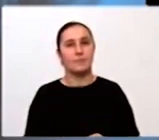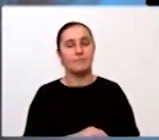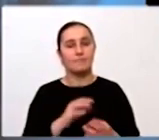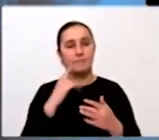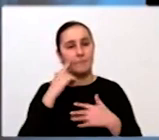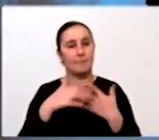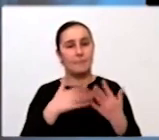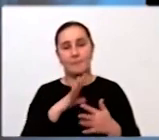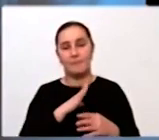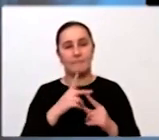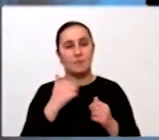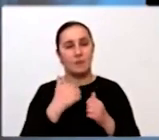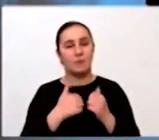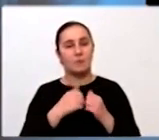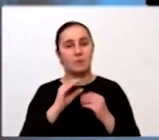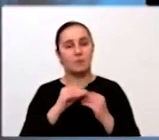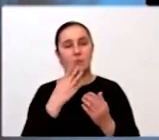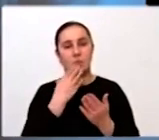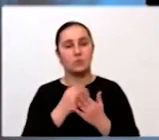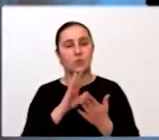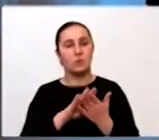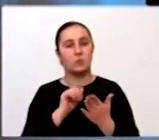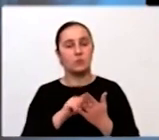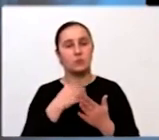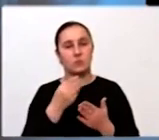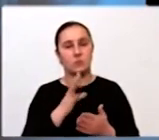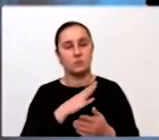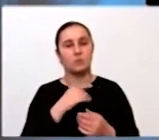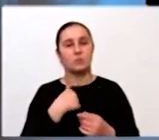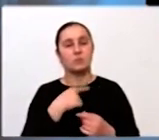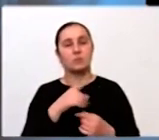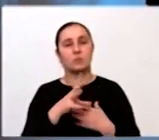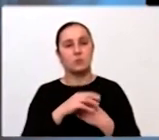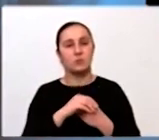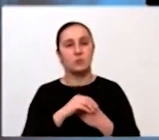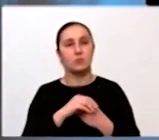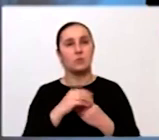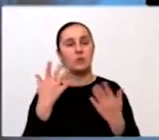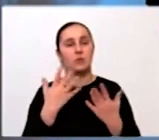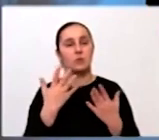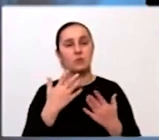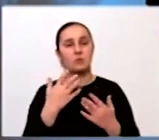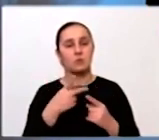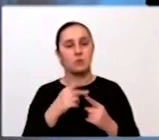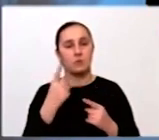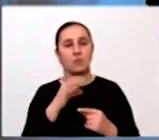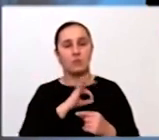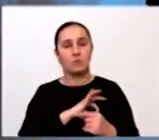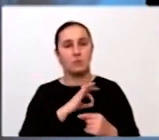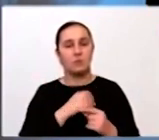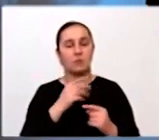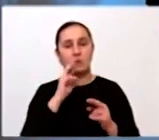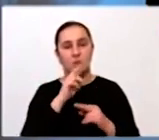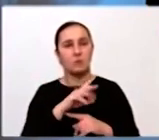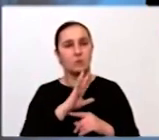Adashib ketmaslik uchun har bir qatlamni o'zini nomini berganimizda, shunda biz ularni qaysi birdan foydalanayotganimizni